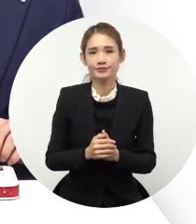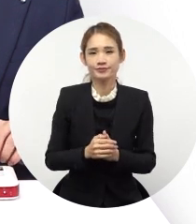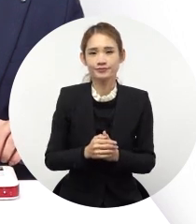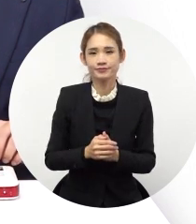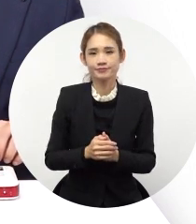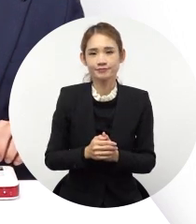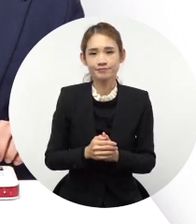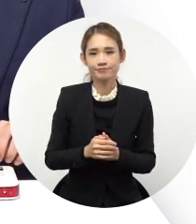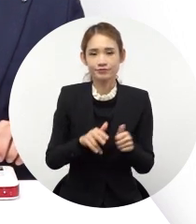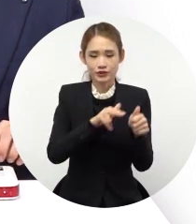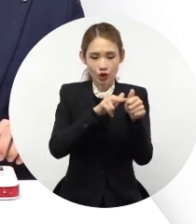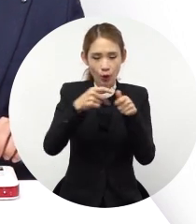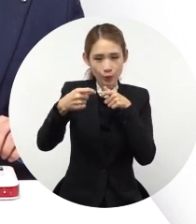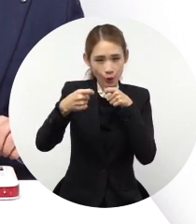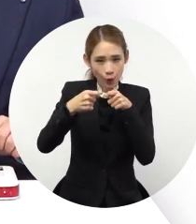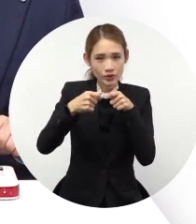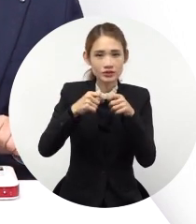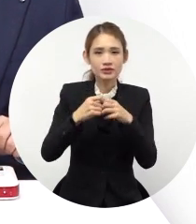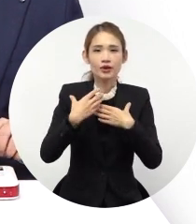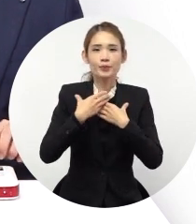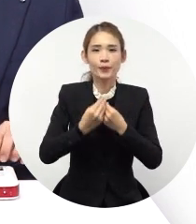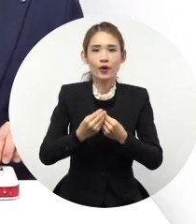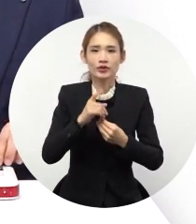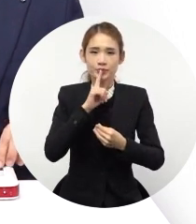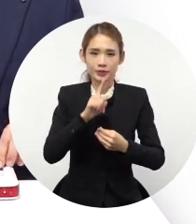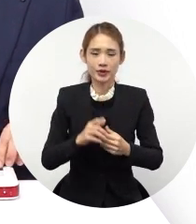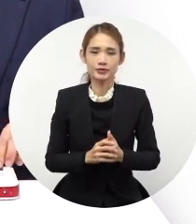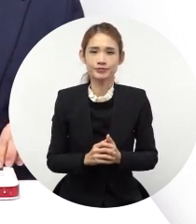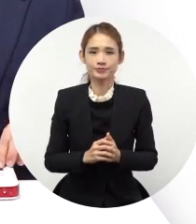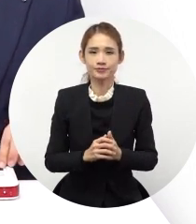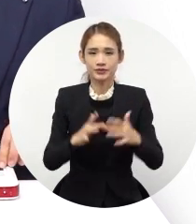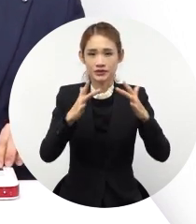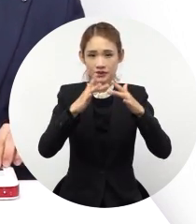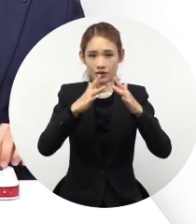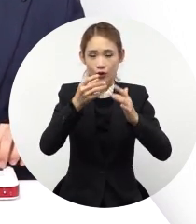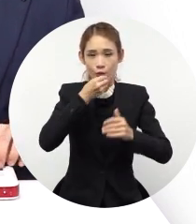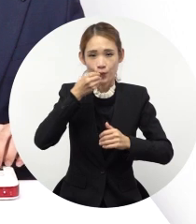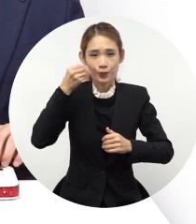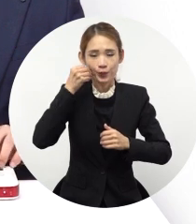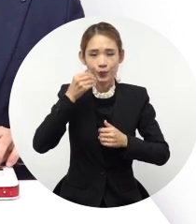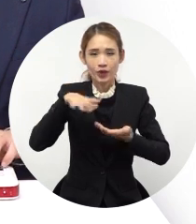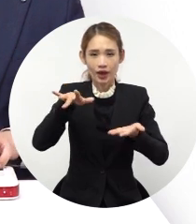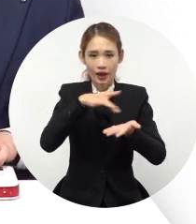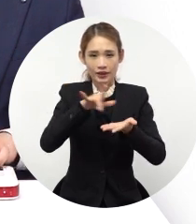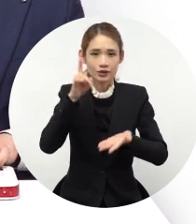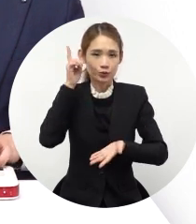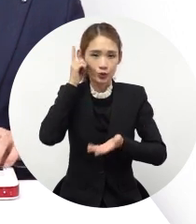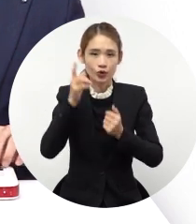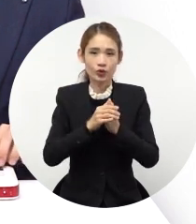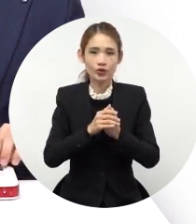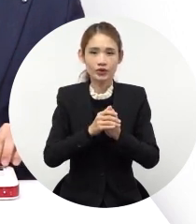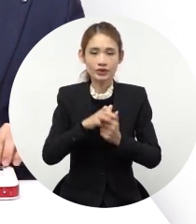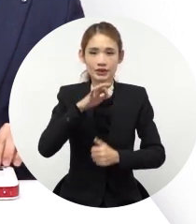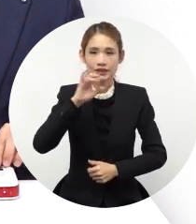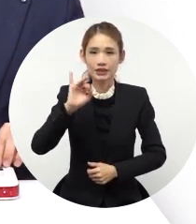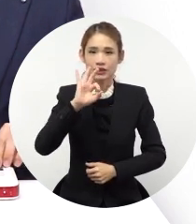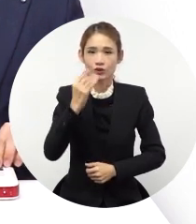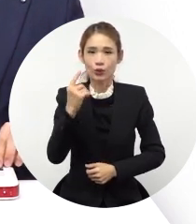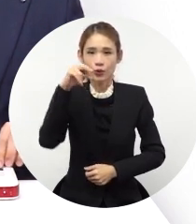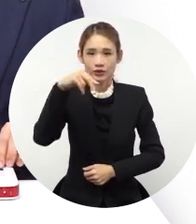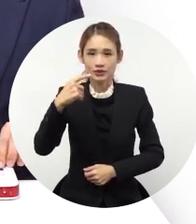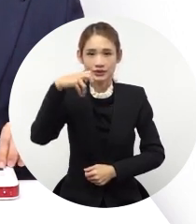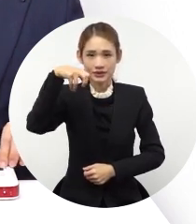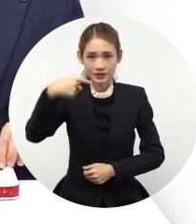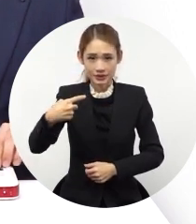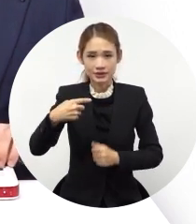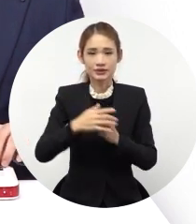말합니다. 정보 접근성이 대표적인데요. 웹사이트, 모바일 애플리케이션, 키오스크, 무인